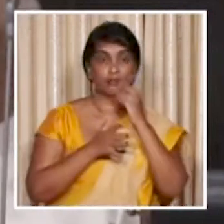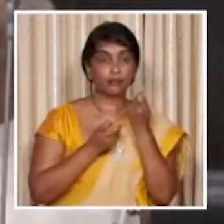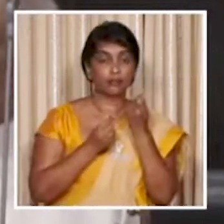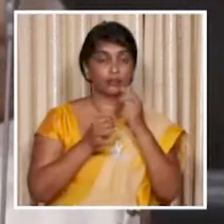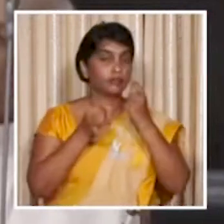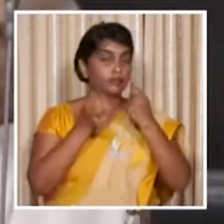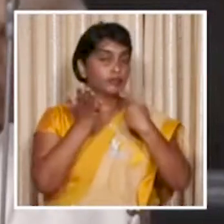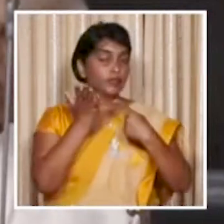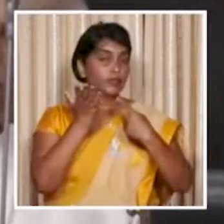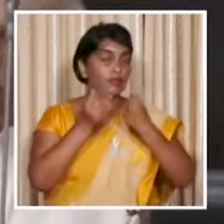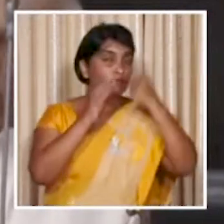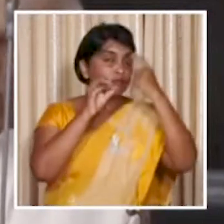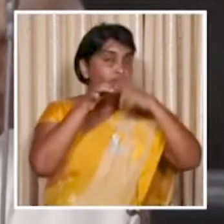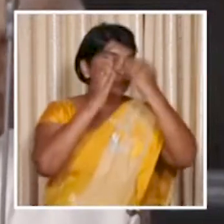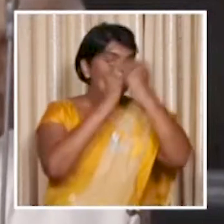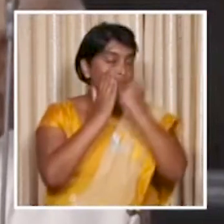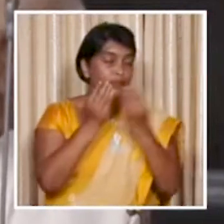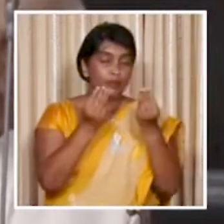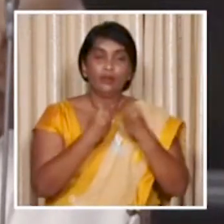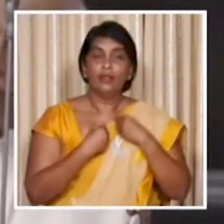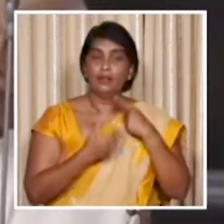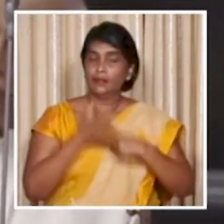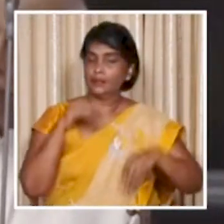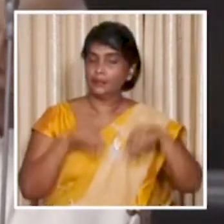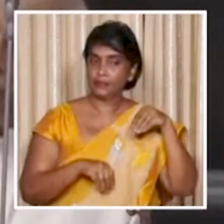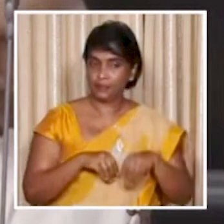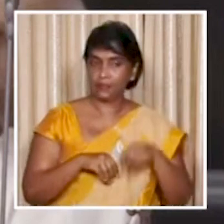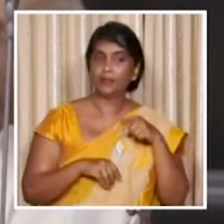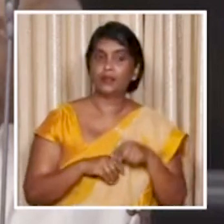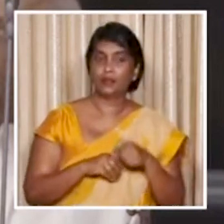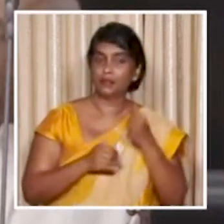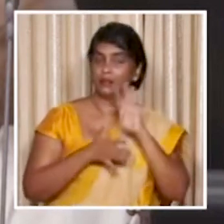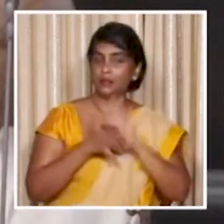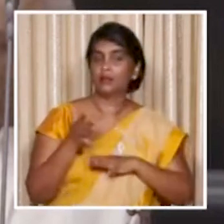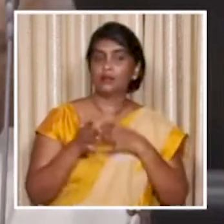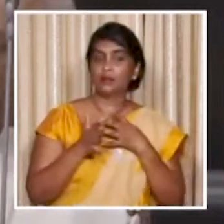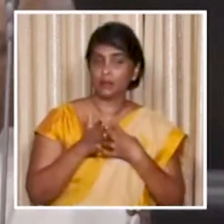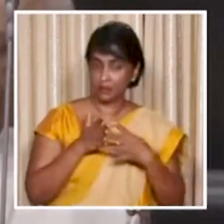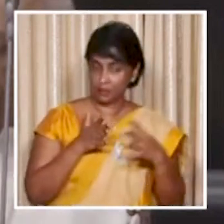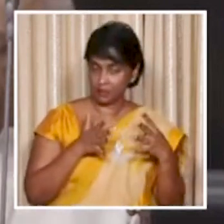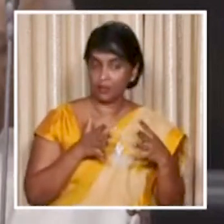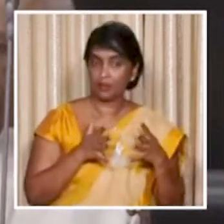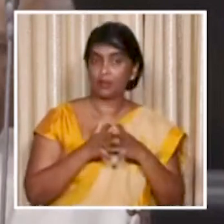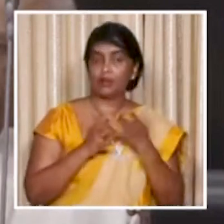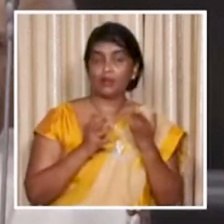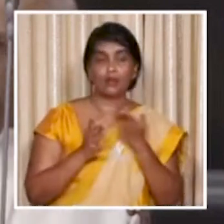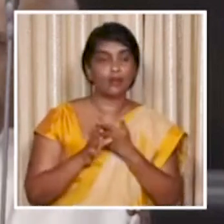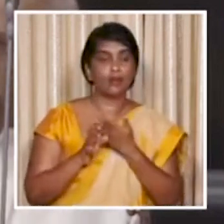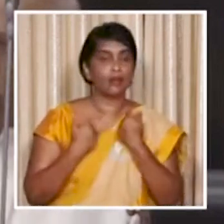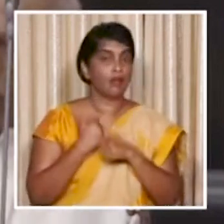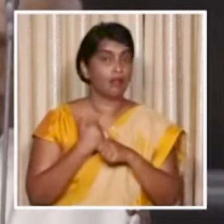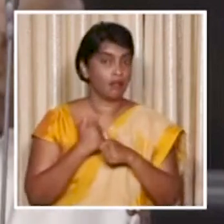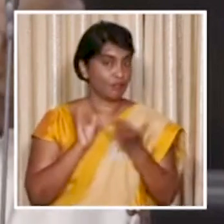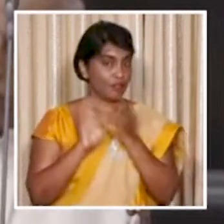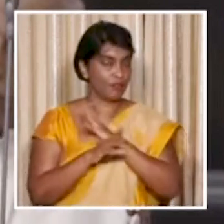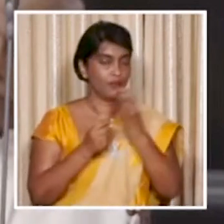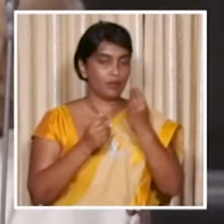දුන්නේ ඇස්තමේන්තුවක් දුන්නේ මේ මැතිවරණේ ඒ පාරේ අයවැය විසර්ජන පන්ත සකස්